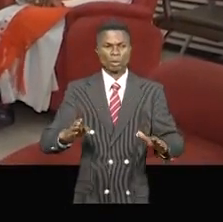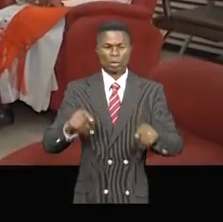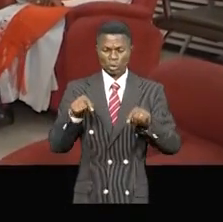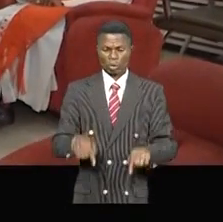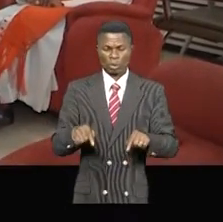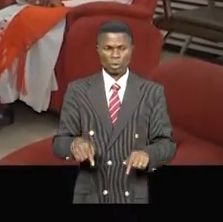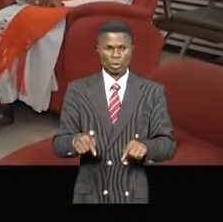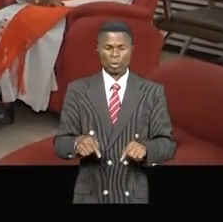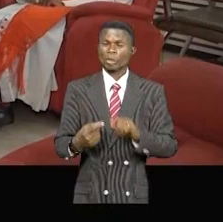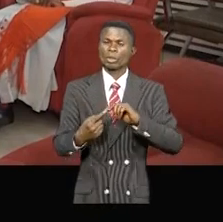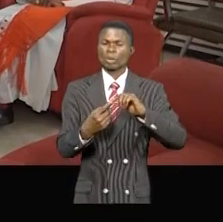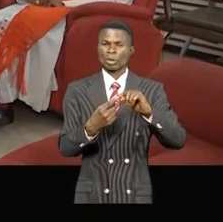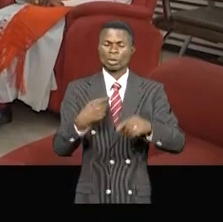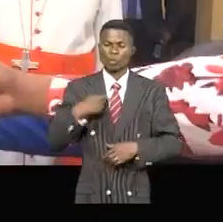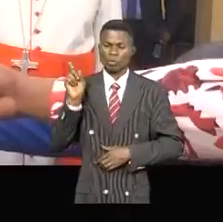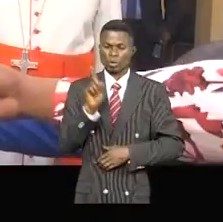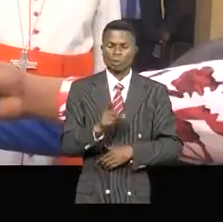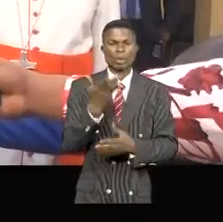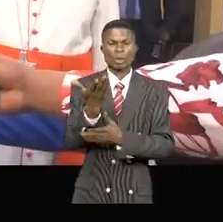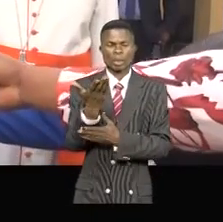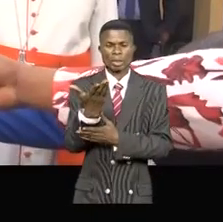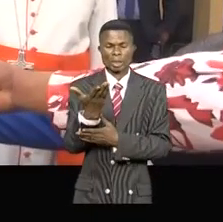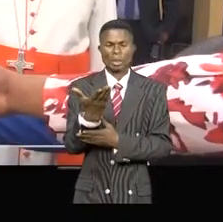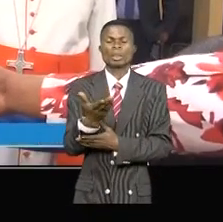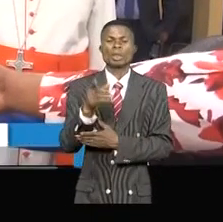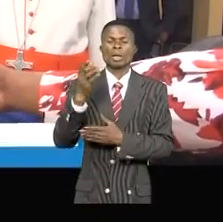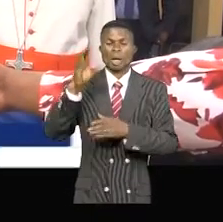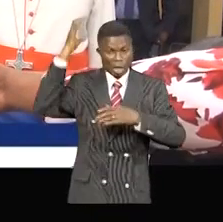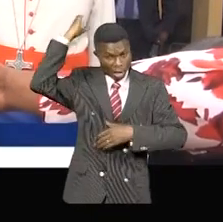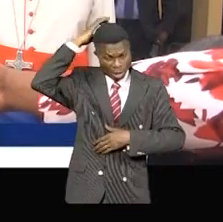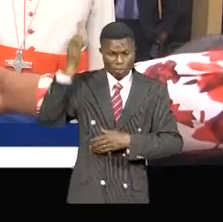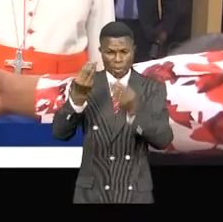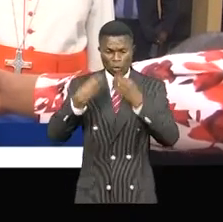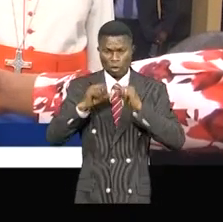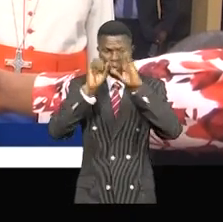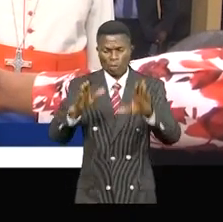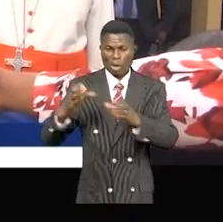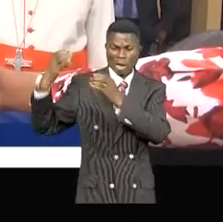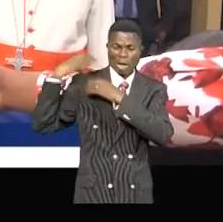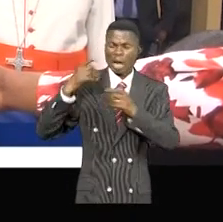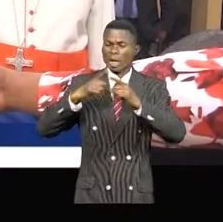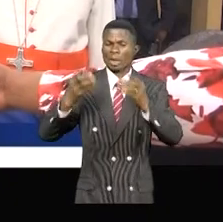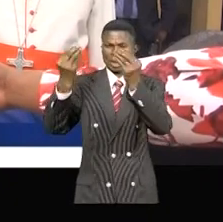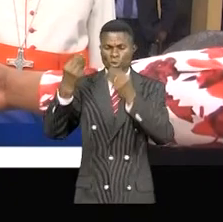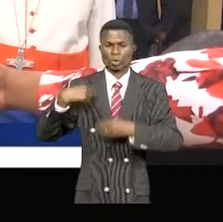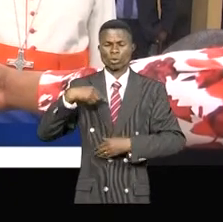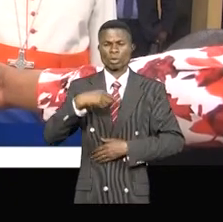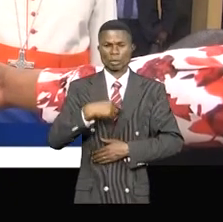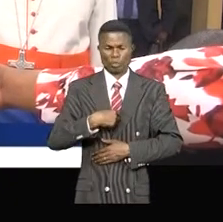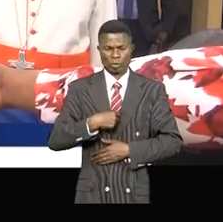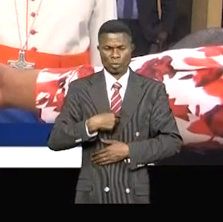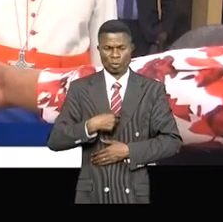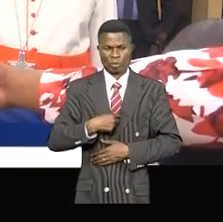Aujourd'hui particulièrement, je suis venu solliciter sa bénédiction pour la haute charge qui m'a été confiée